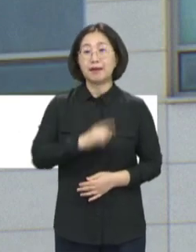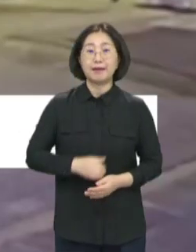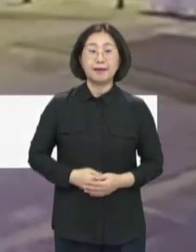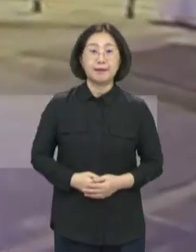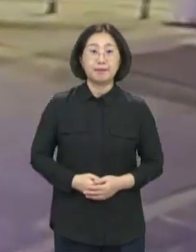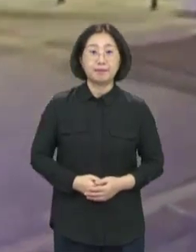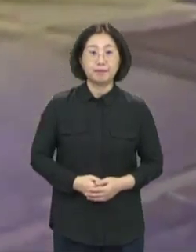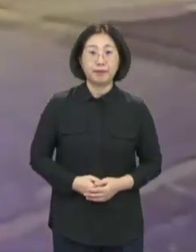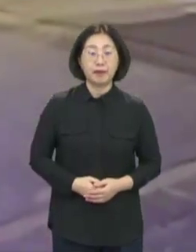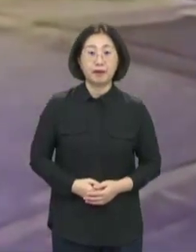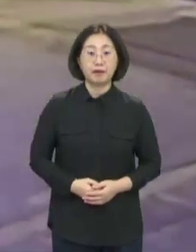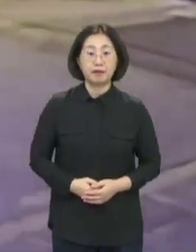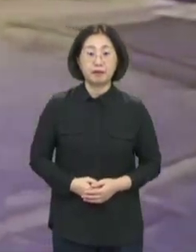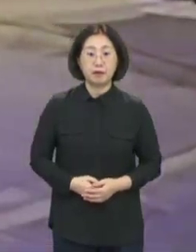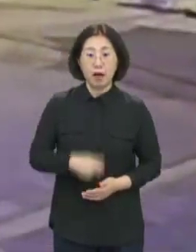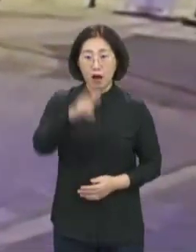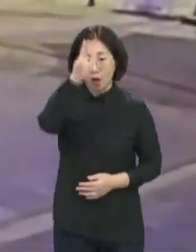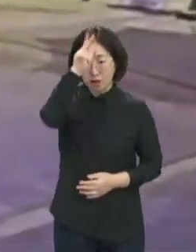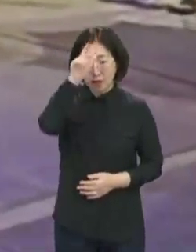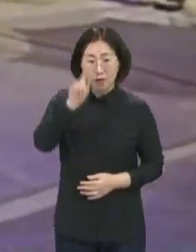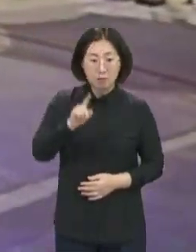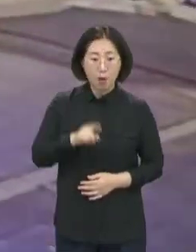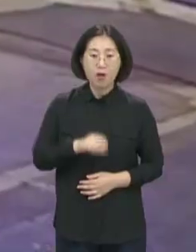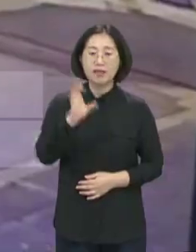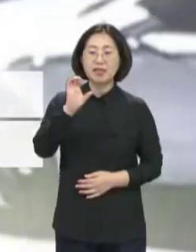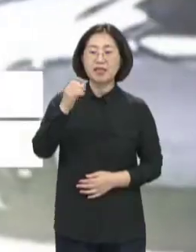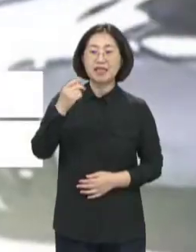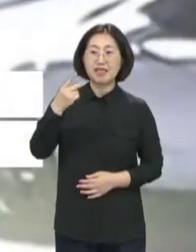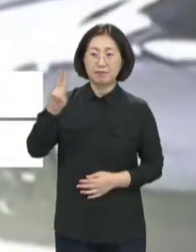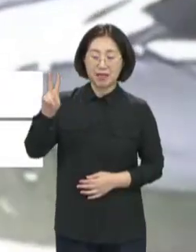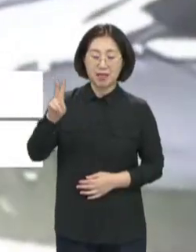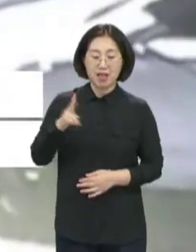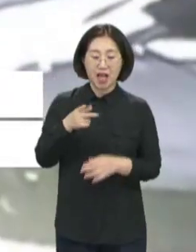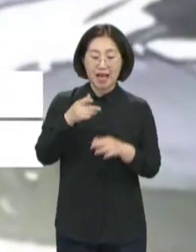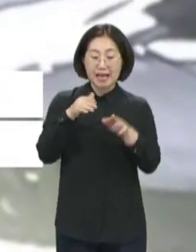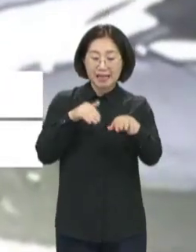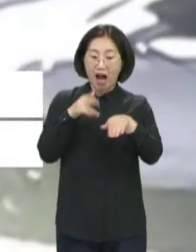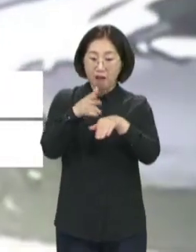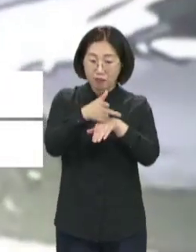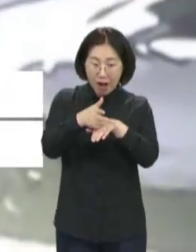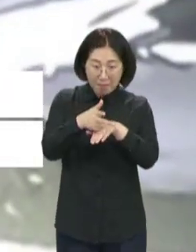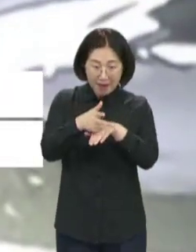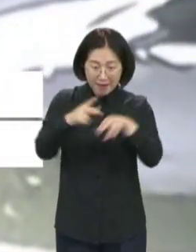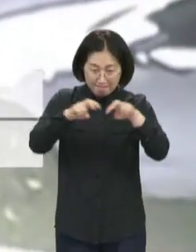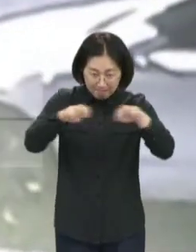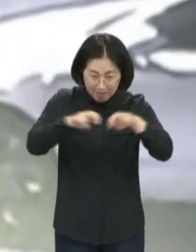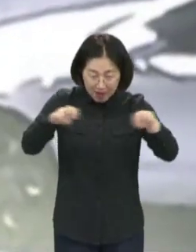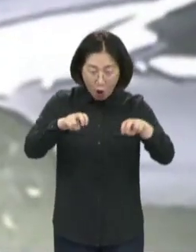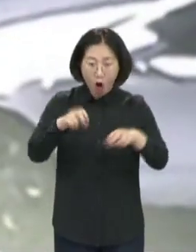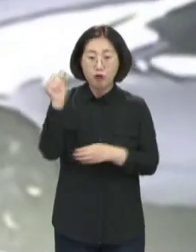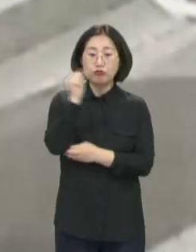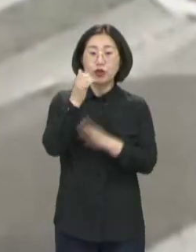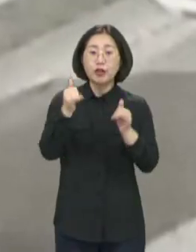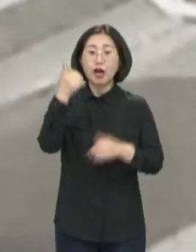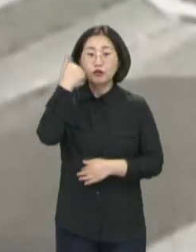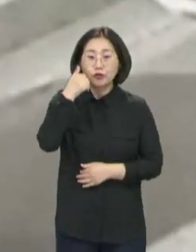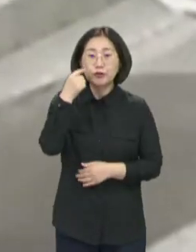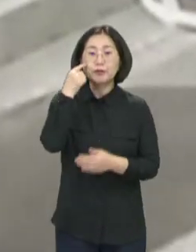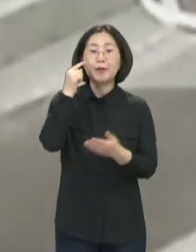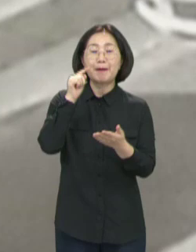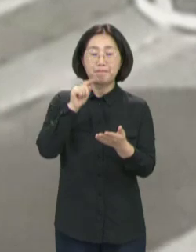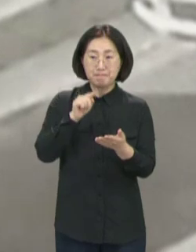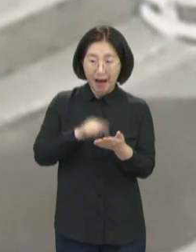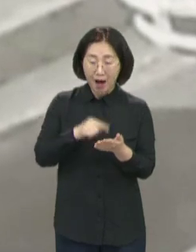상황입니다. 경찰은 확보한 CCTV와 블랙박스를 토대로 누가 운전대를 잡았는지 확인한 뒤 사고를